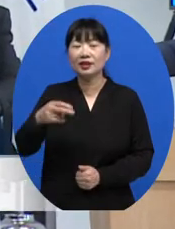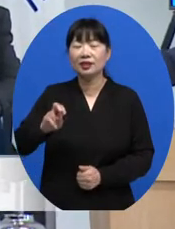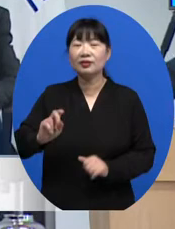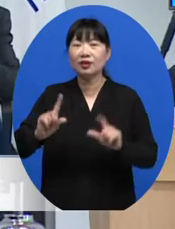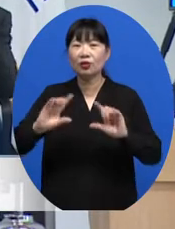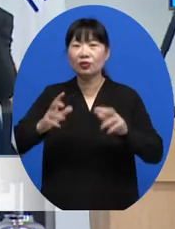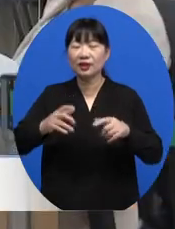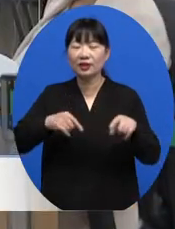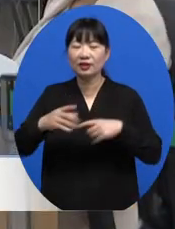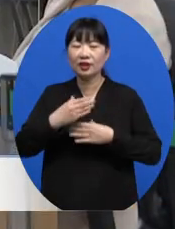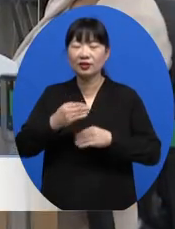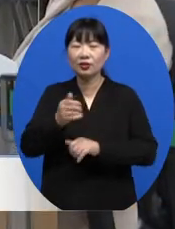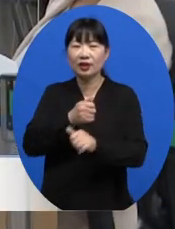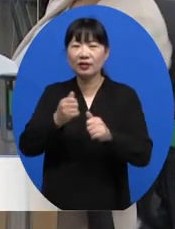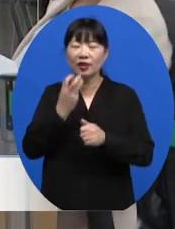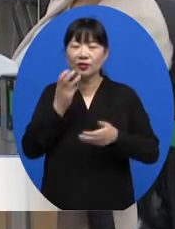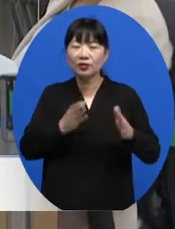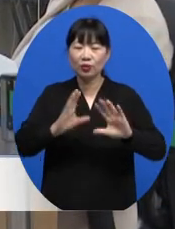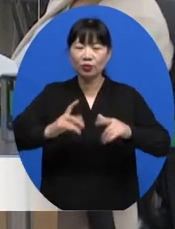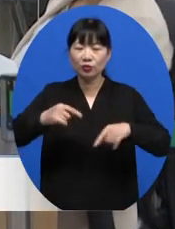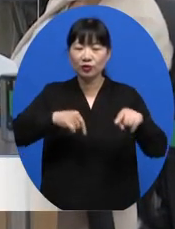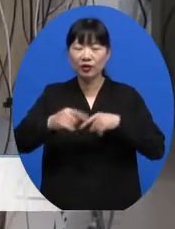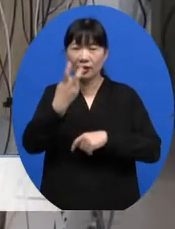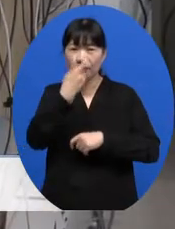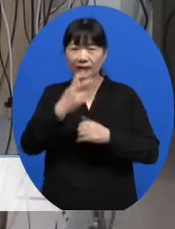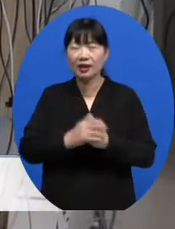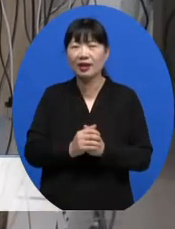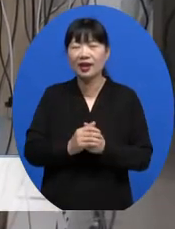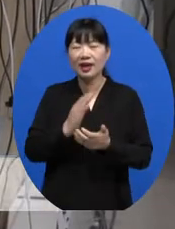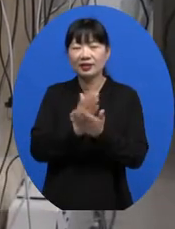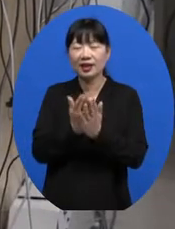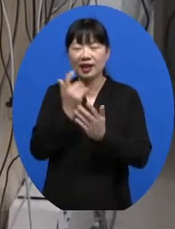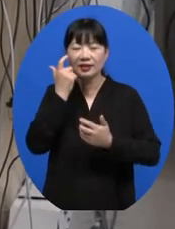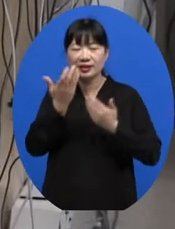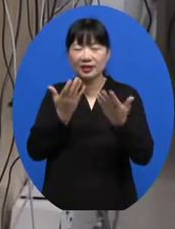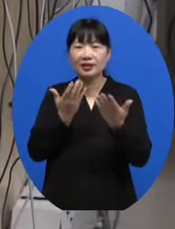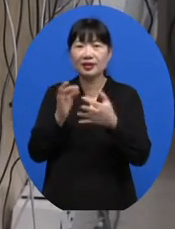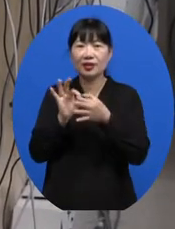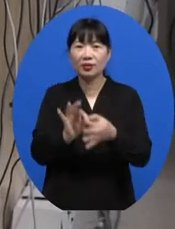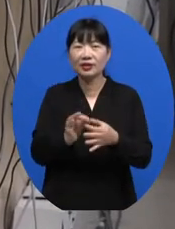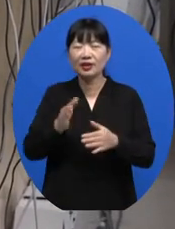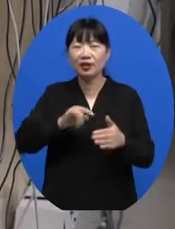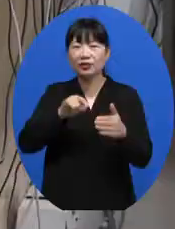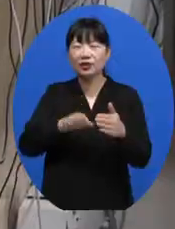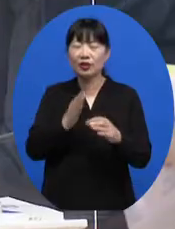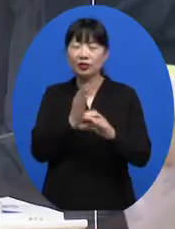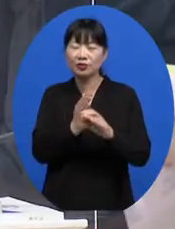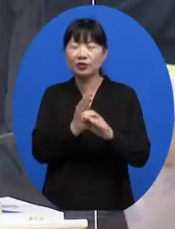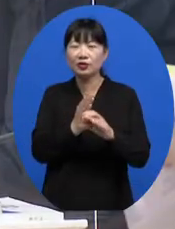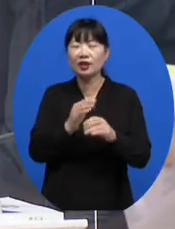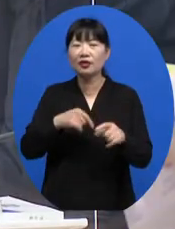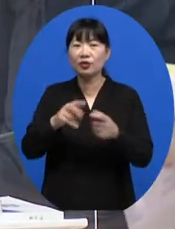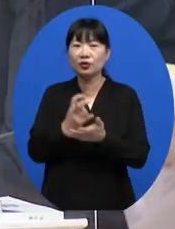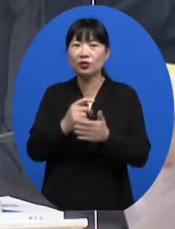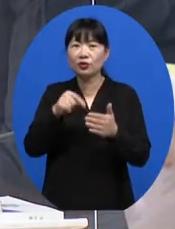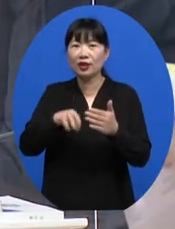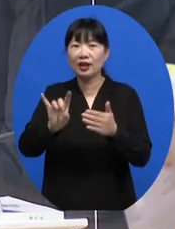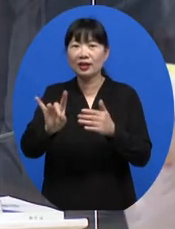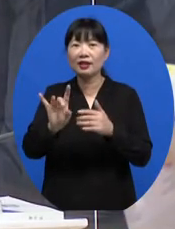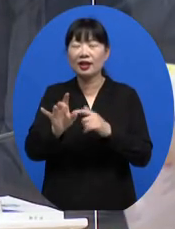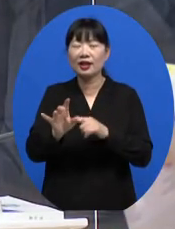2022년 국회 행정안정위원회 경기도 국정감사 다양한 지리가 오갔는데 그 중 이슈로 다뤄진 정책 중